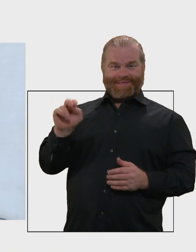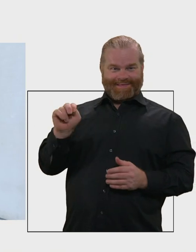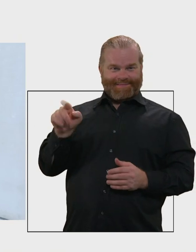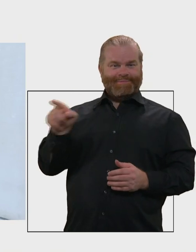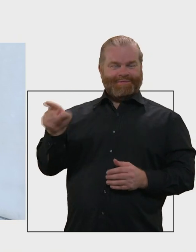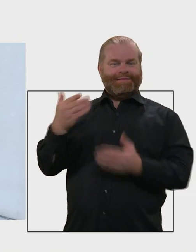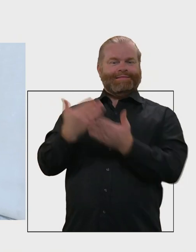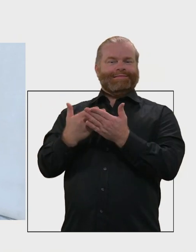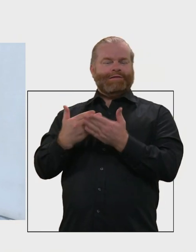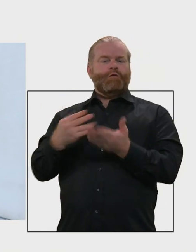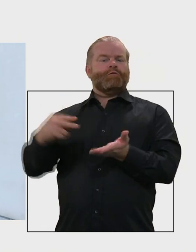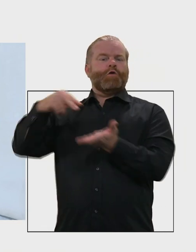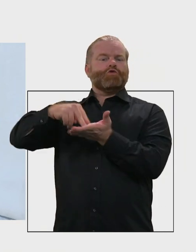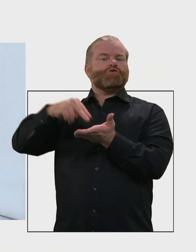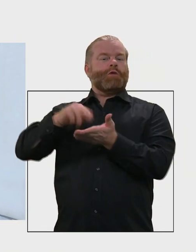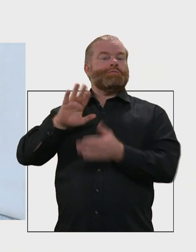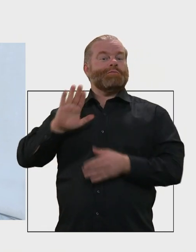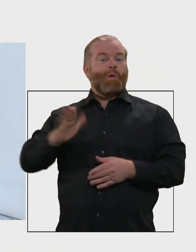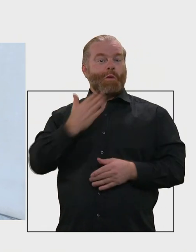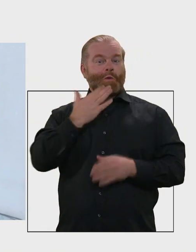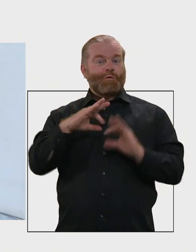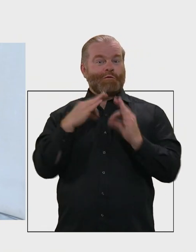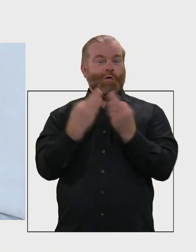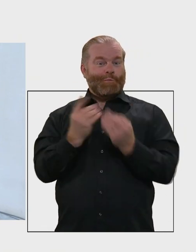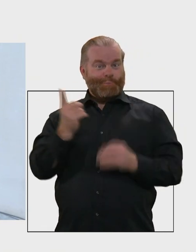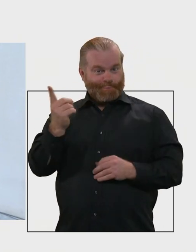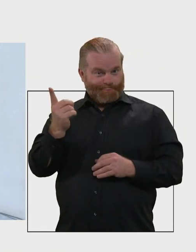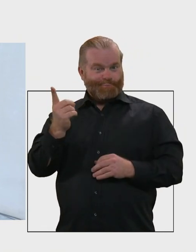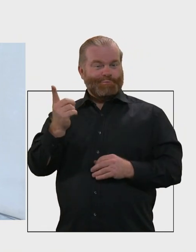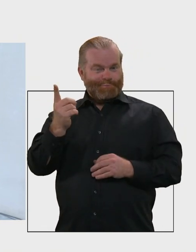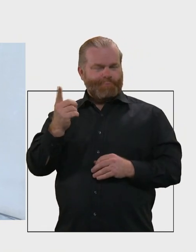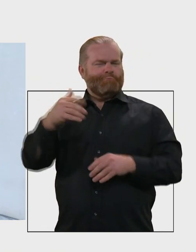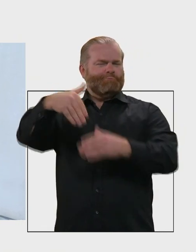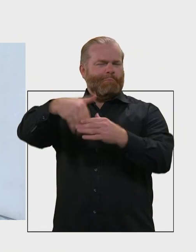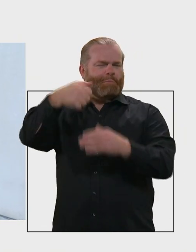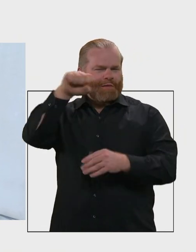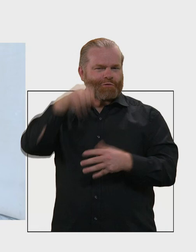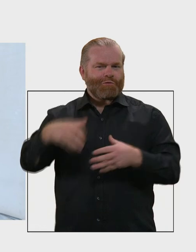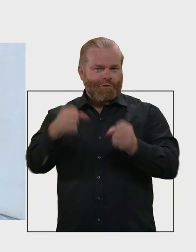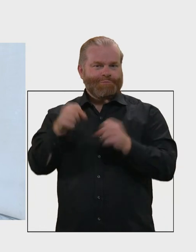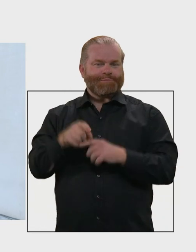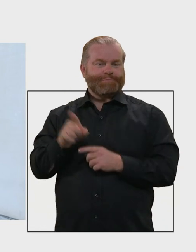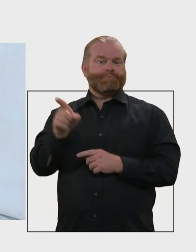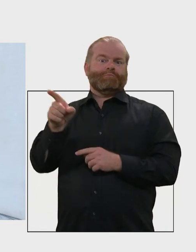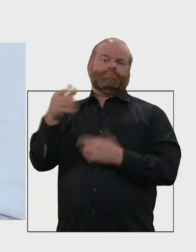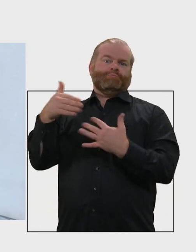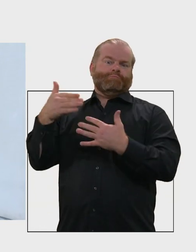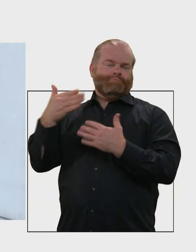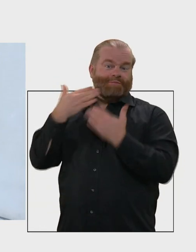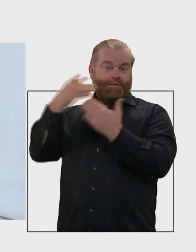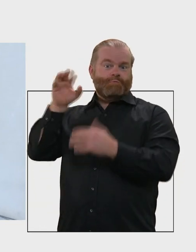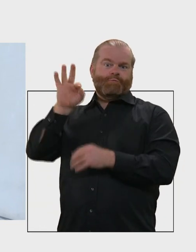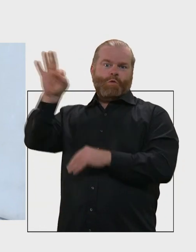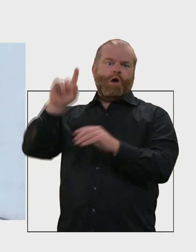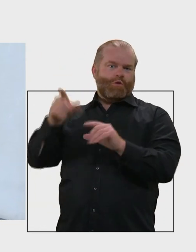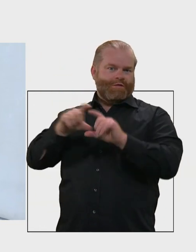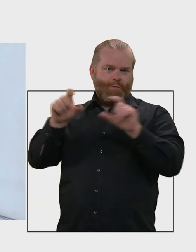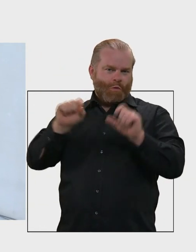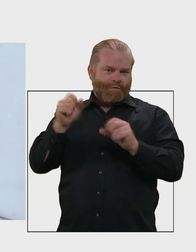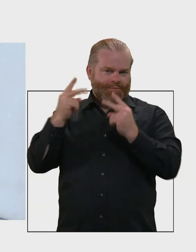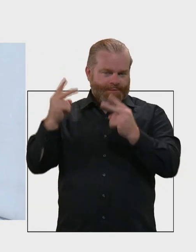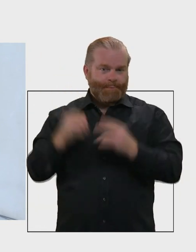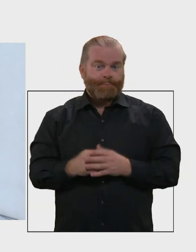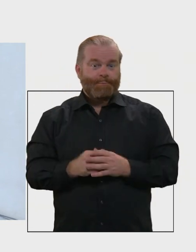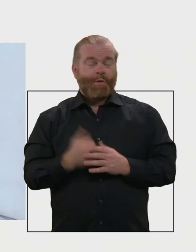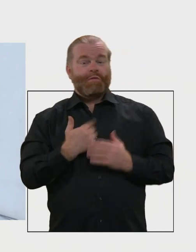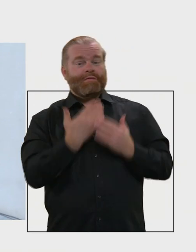ein besonders wichtiges Anliegen war. Ich bedanke mich bei Katja Gimpel und Friedrun Portela Ayambe, die